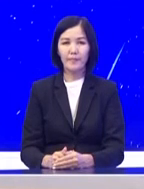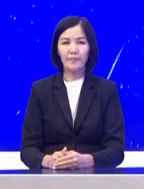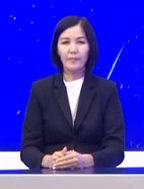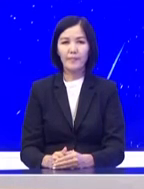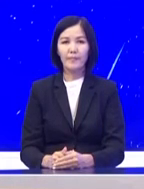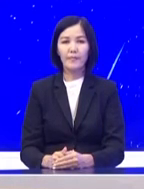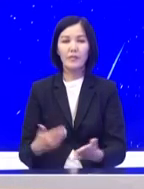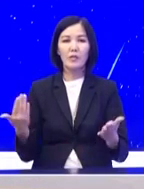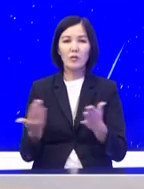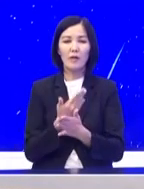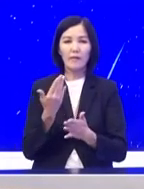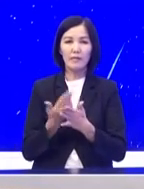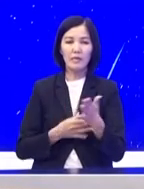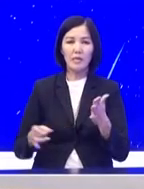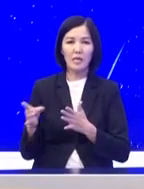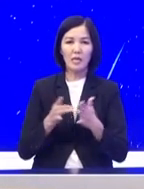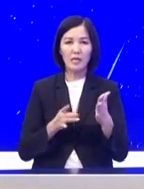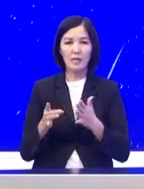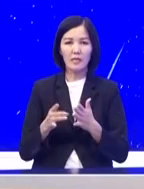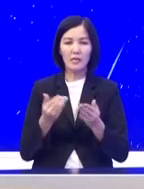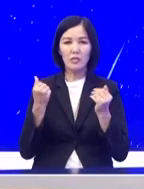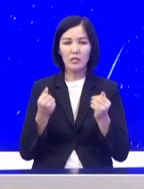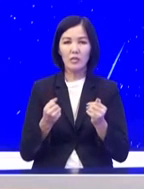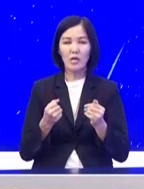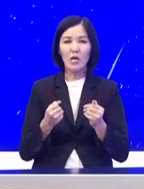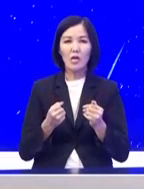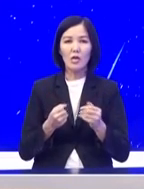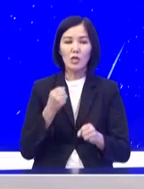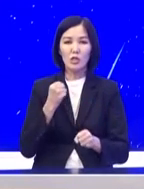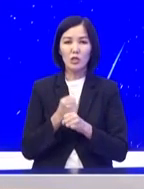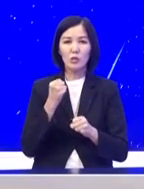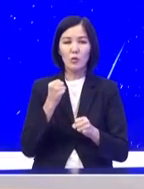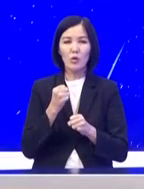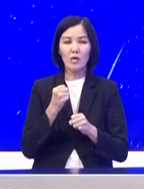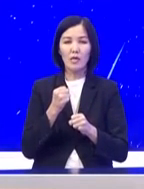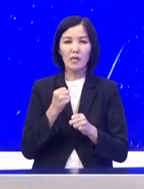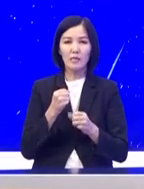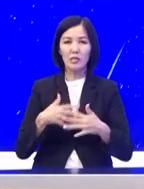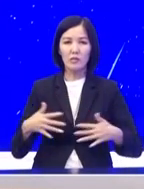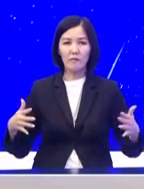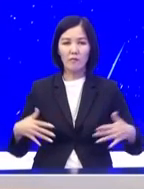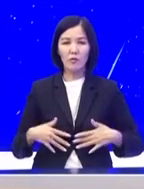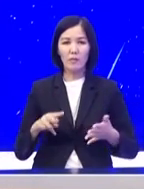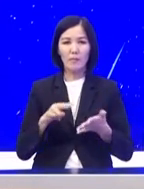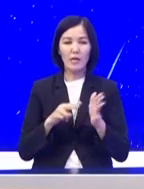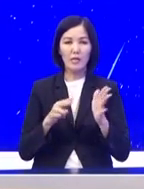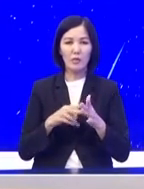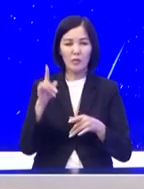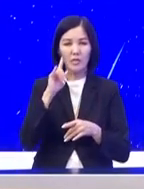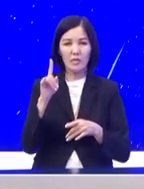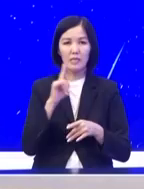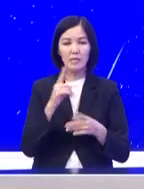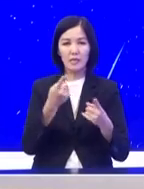Еще из новостей республики. Ужесточить наказание за жестокое обращение с животными планируют в Казахстане, сообщает